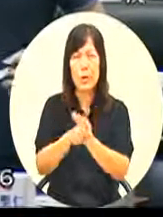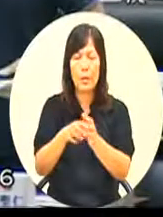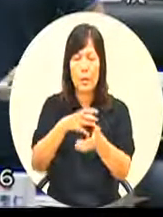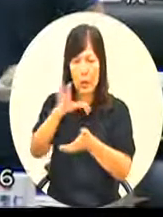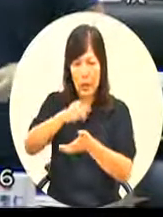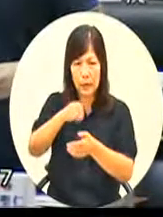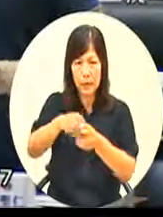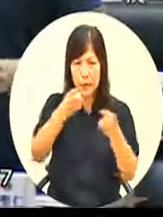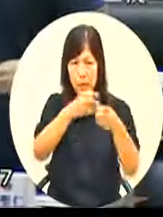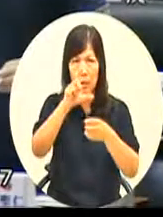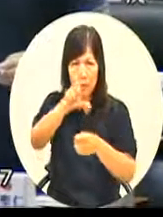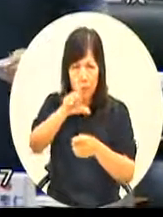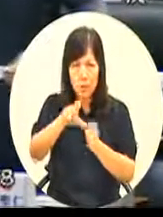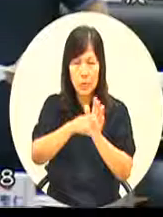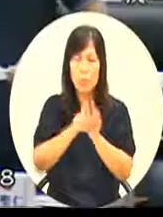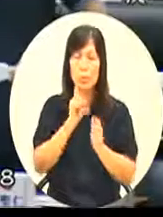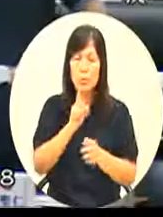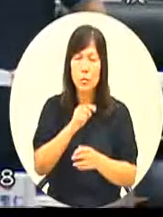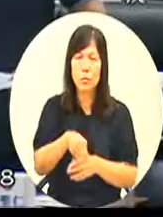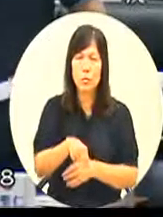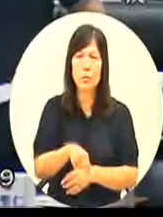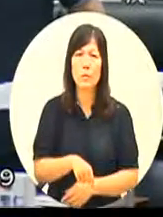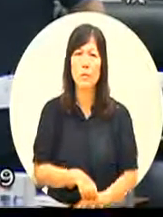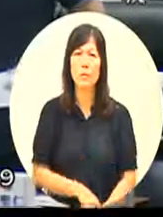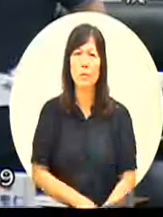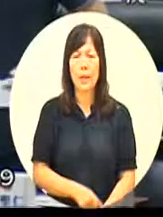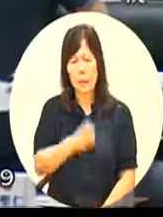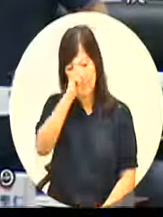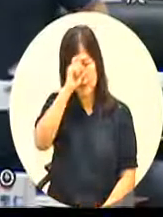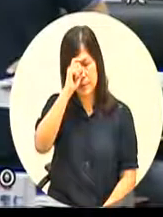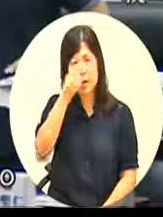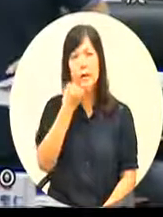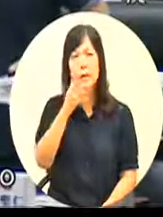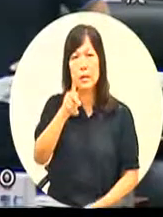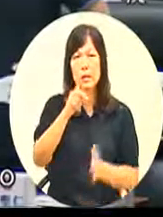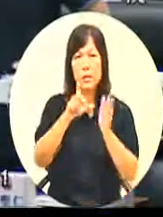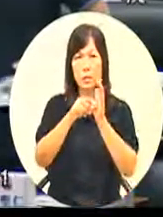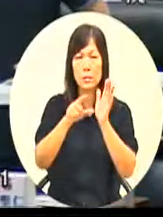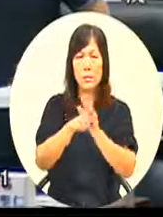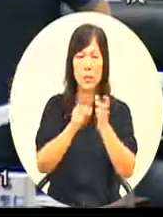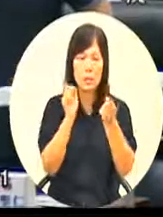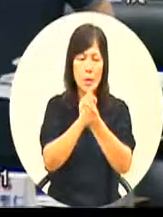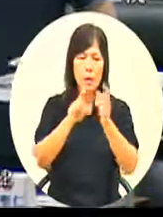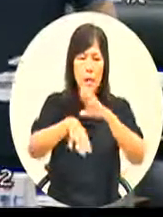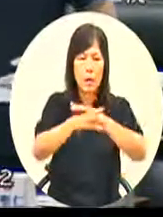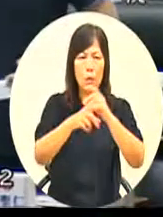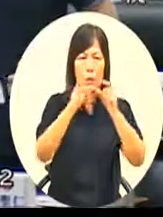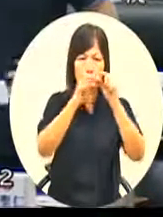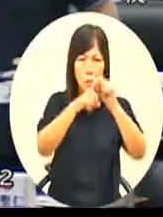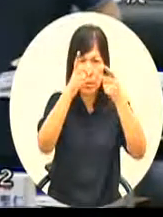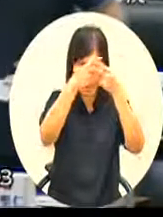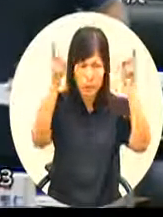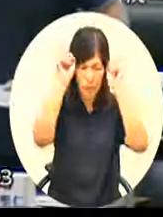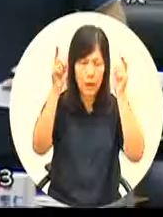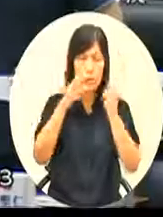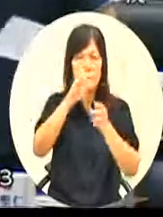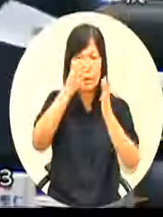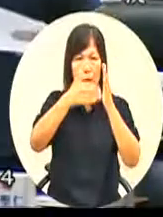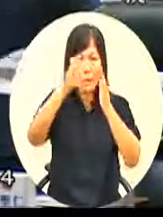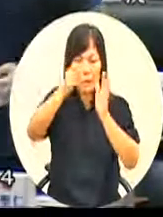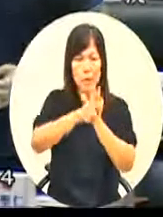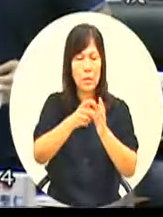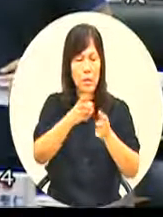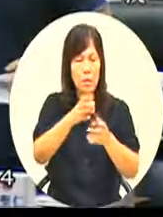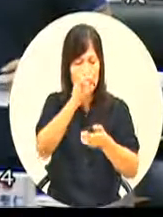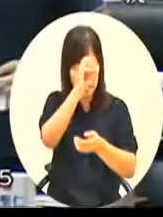个议题到这边来讲，是想要也借这个机会跟我们空中大学的刘校长做一个建议哈。其实